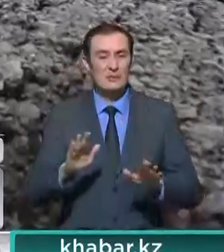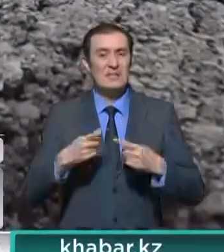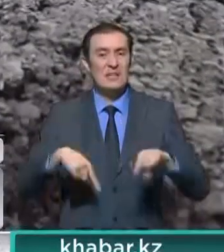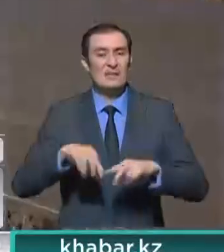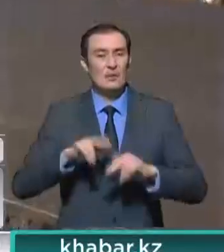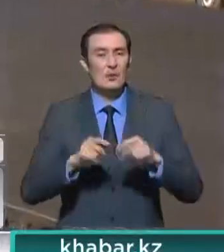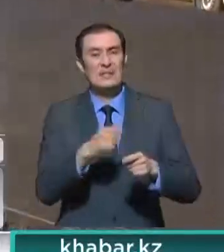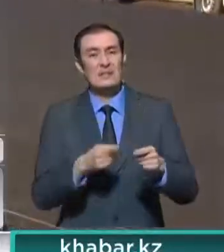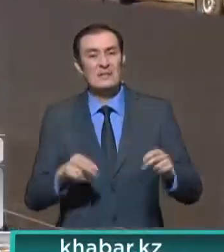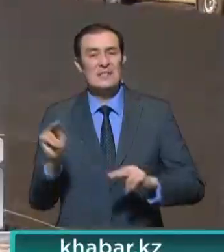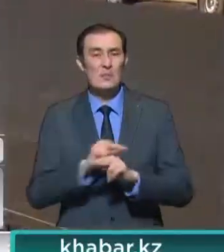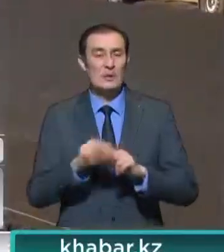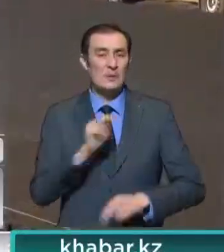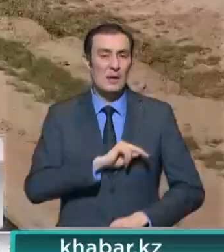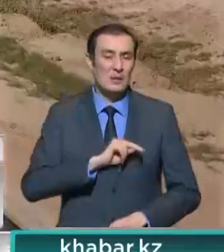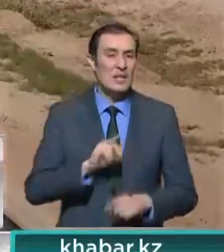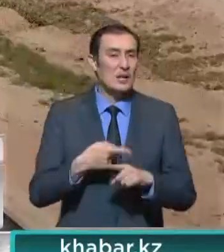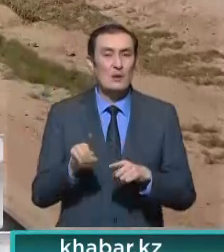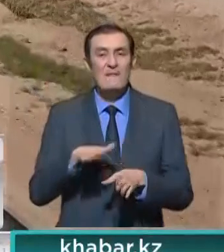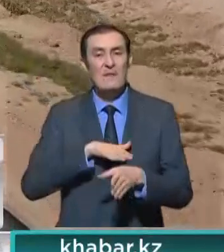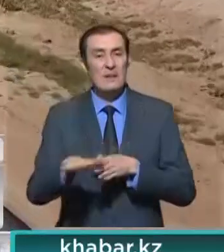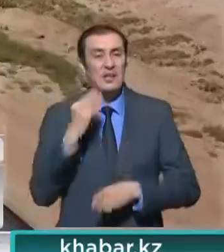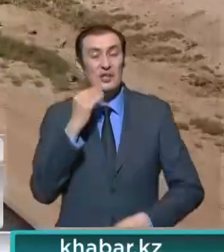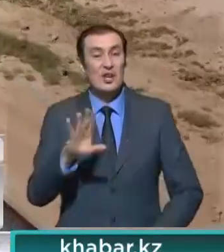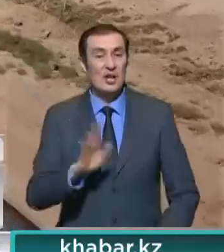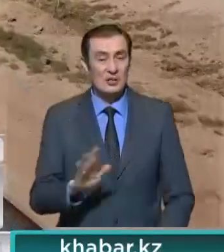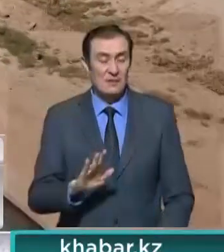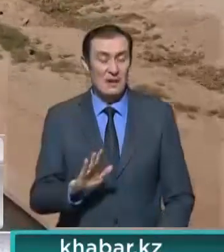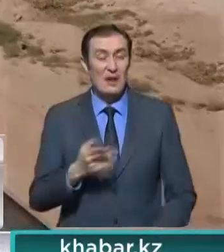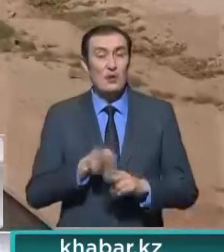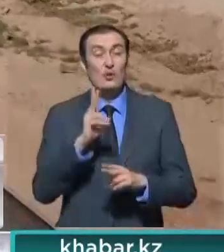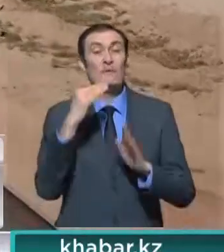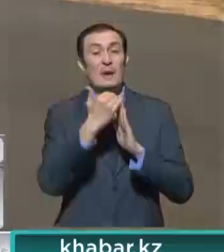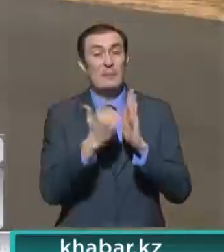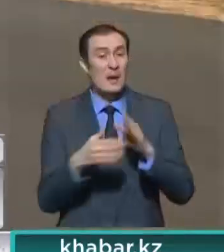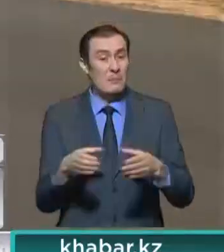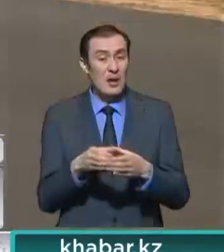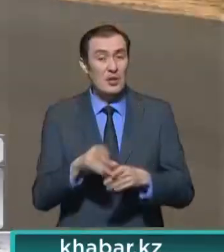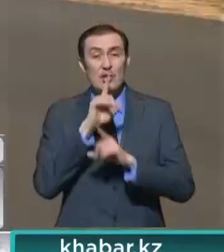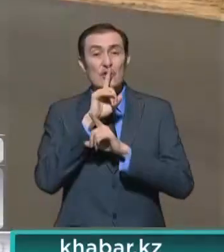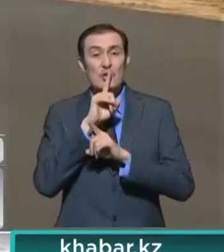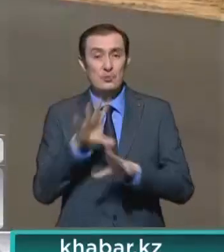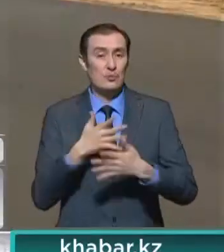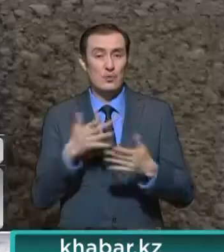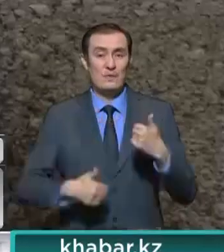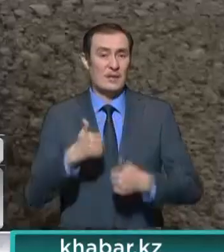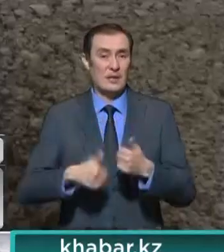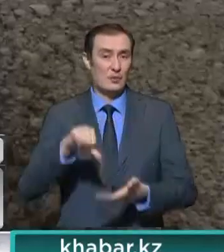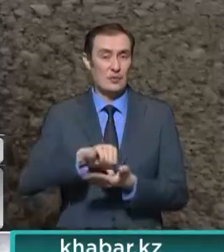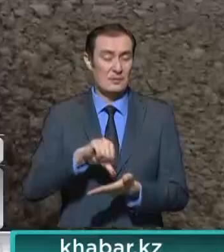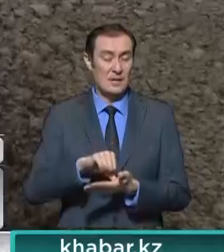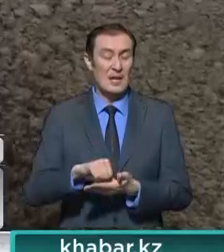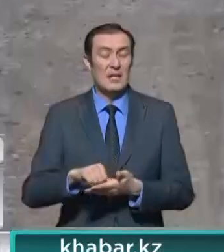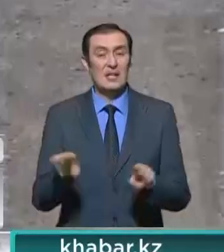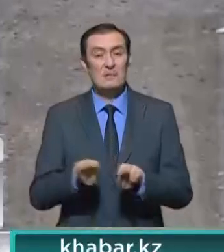подрядчиков, затягивающих с ремонтными работами или которые выполняют их некачественно. Вошедшие в этот список компании не будут допускаться к тендерам. Кроме того, в